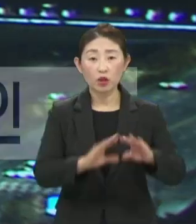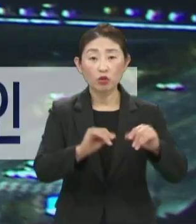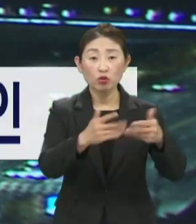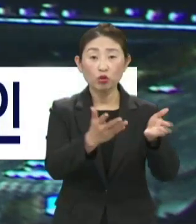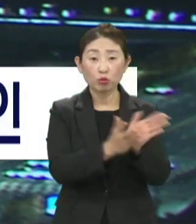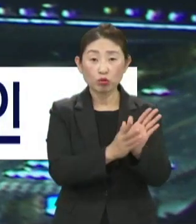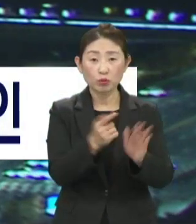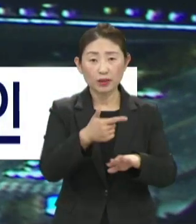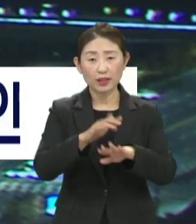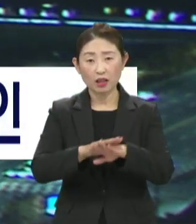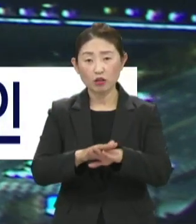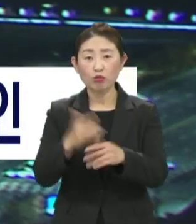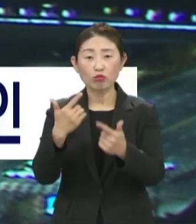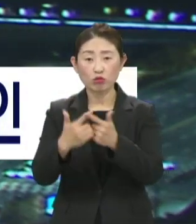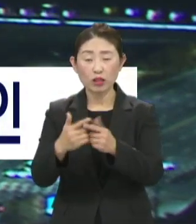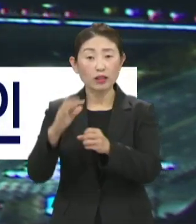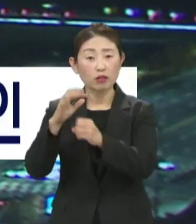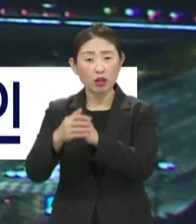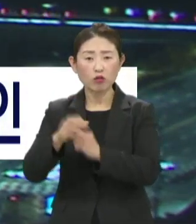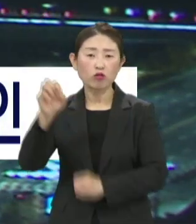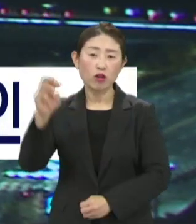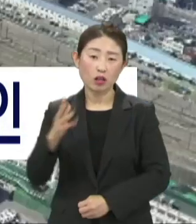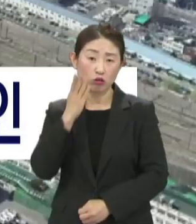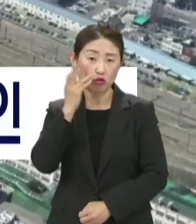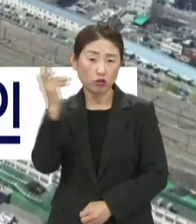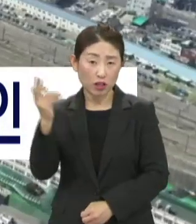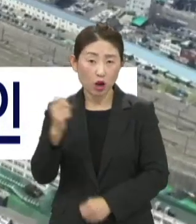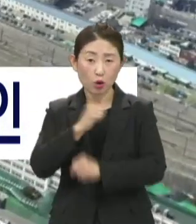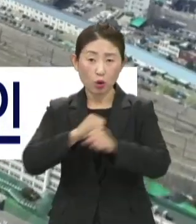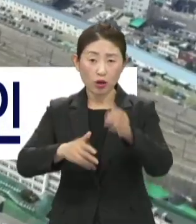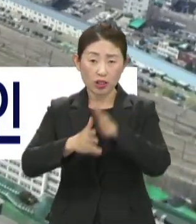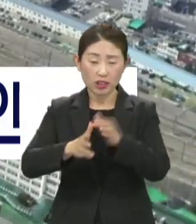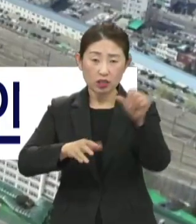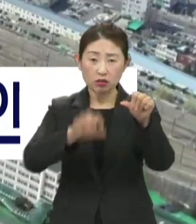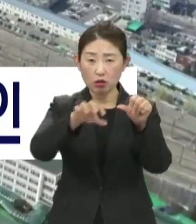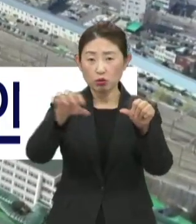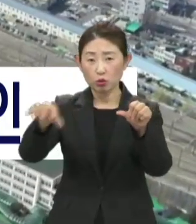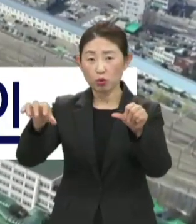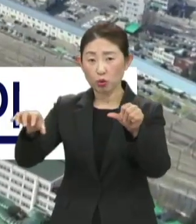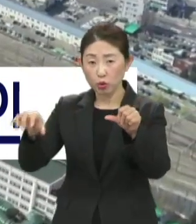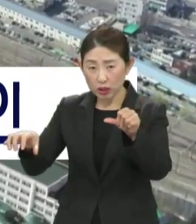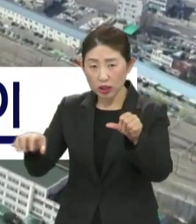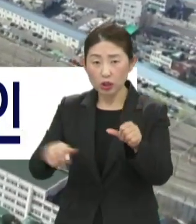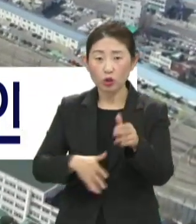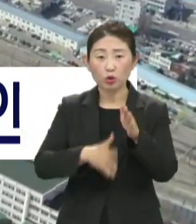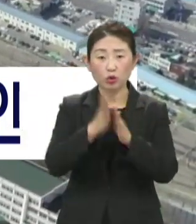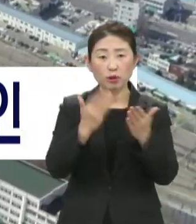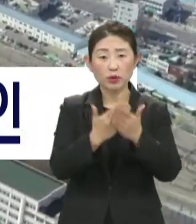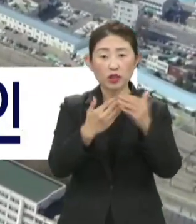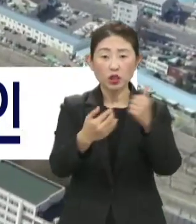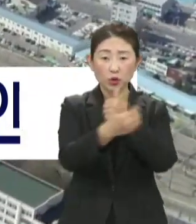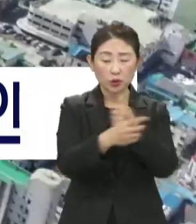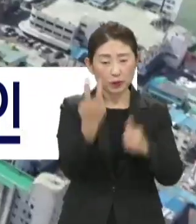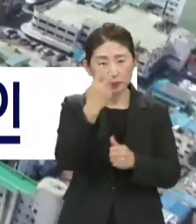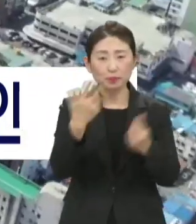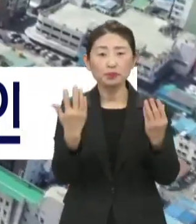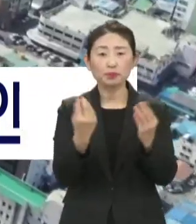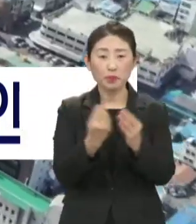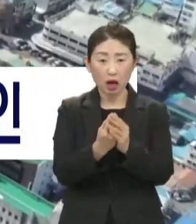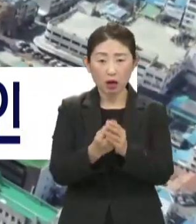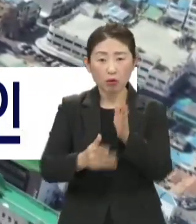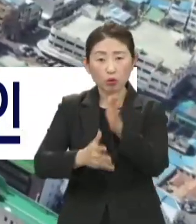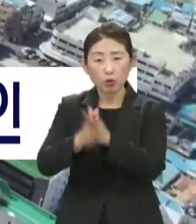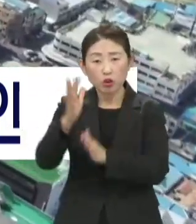국토교통부가 대선과 부산 대구와 광주 울산 등 다섯 개 광역시에 대해 도시개발 위원회 심의를